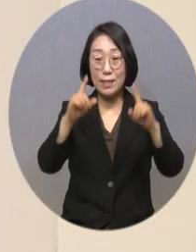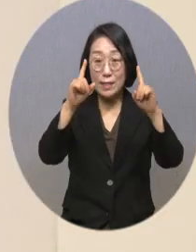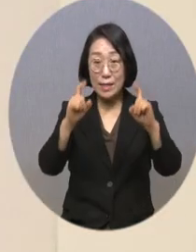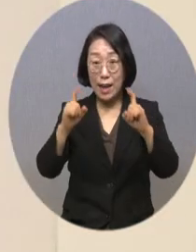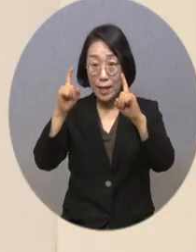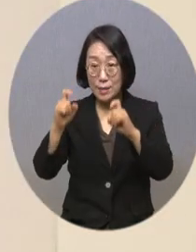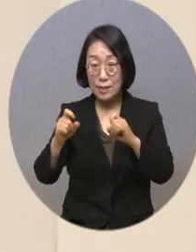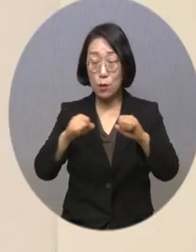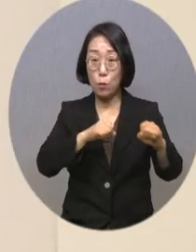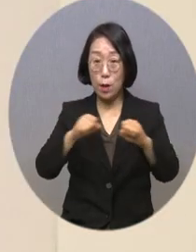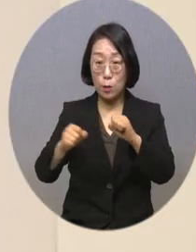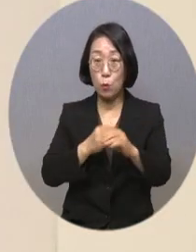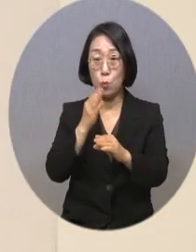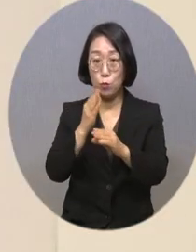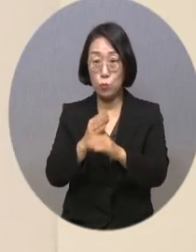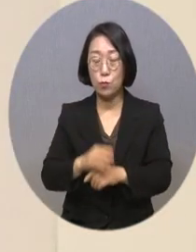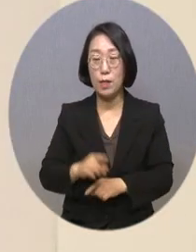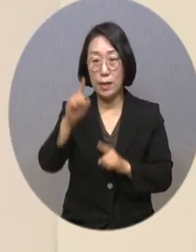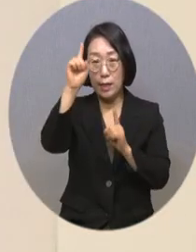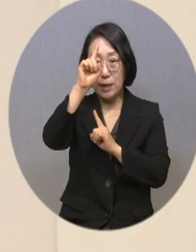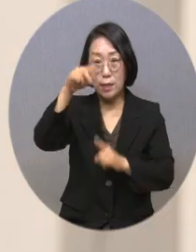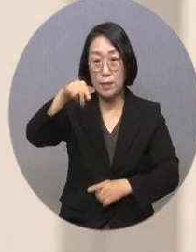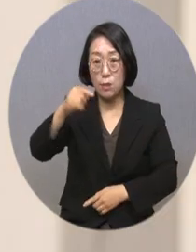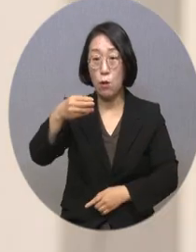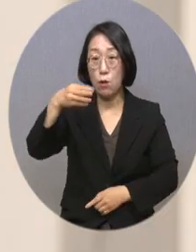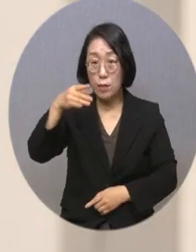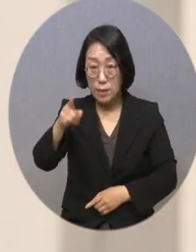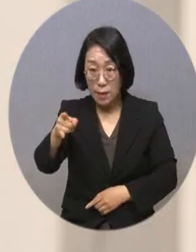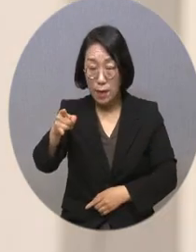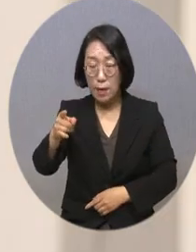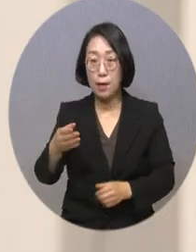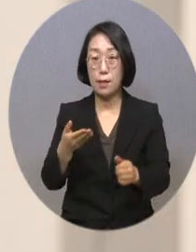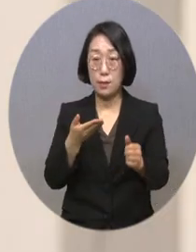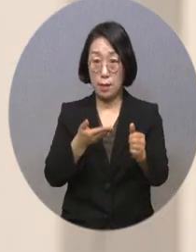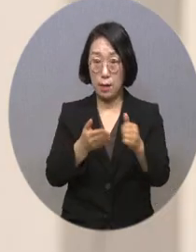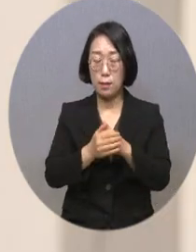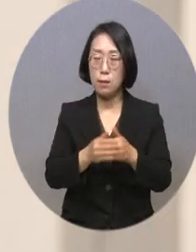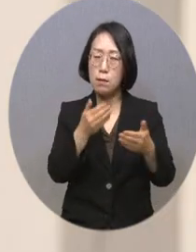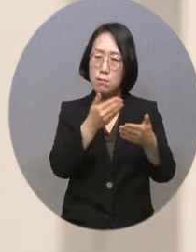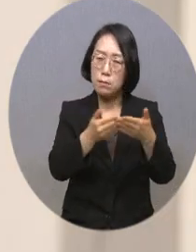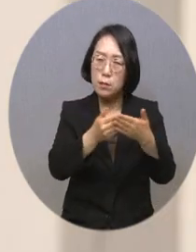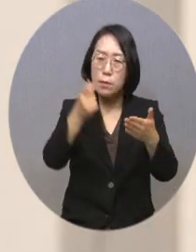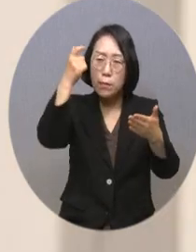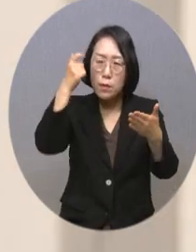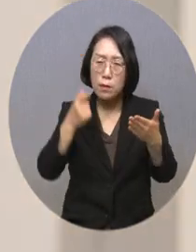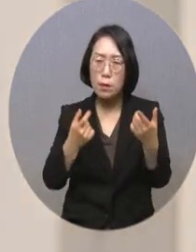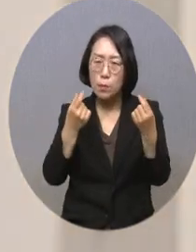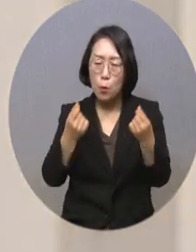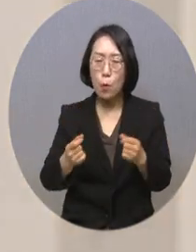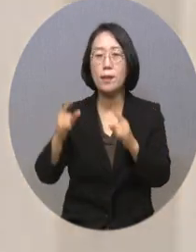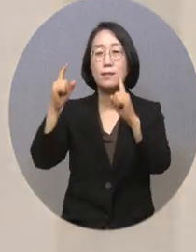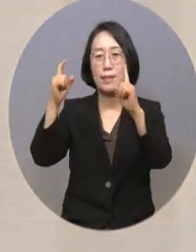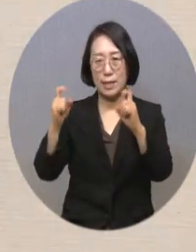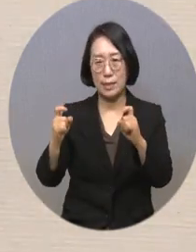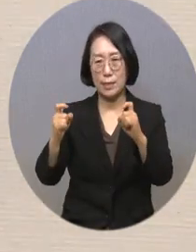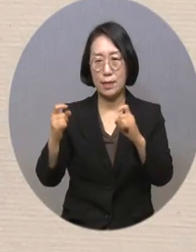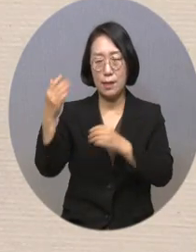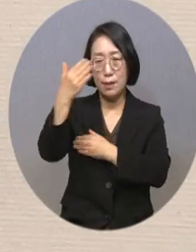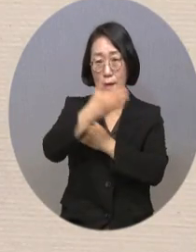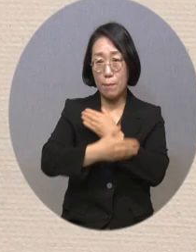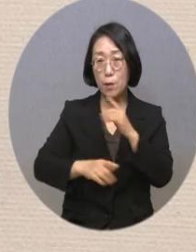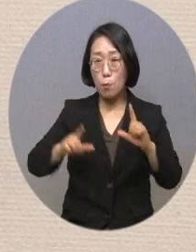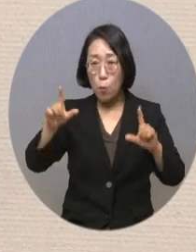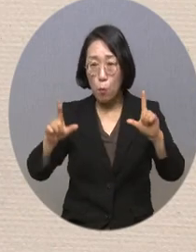사진작가로 왕성한 활동을 하고 있는 이설재 작가는 마치 그림을 그려내듯 표현한 사람들의 몸부림을